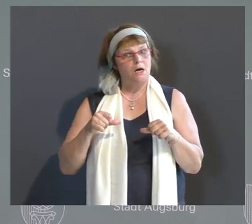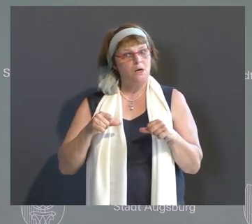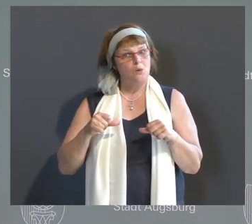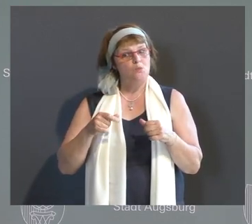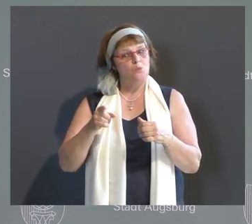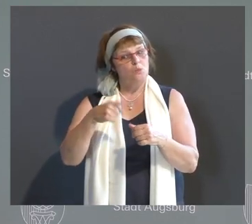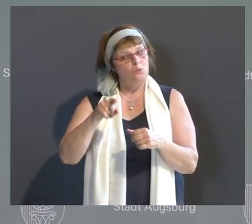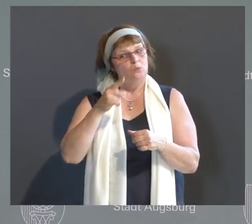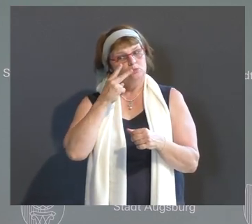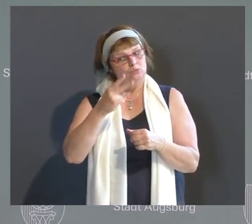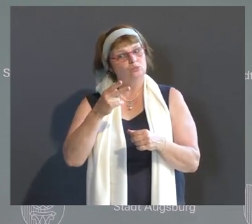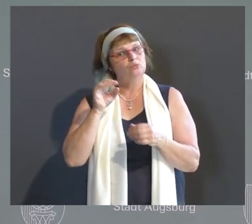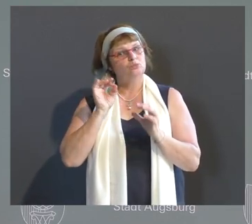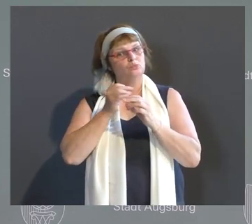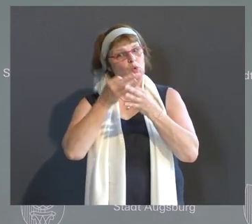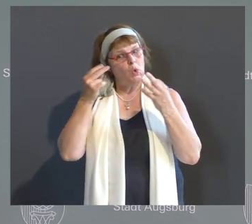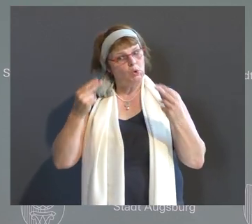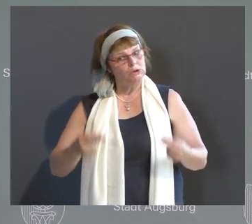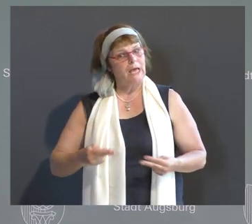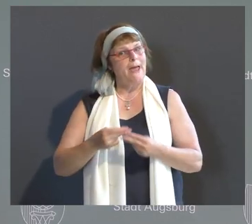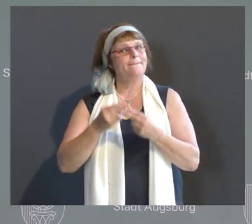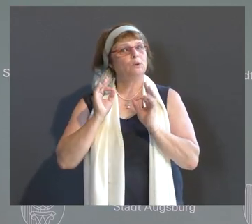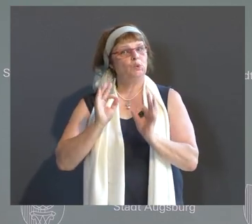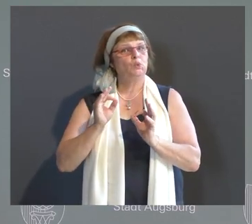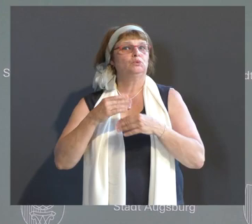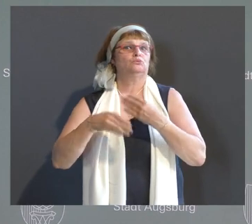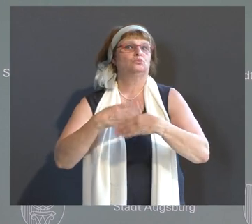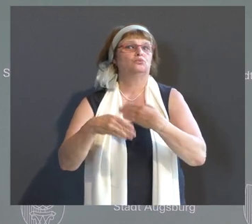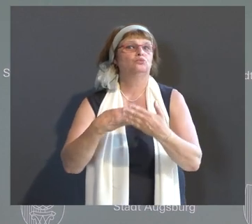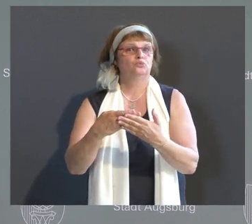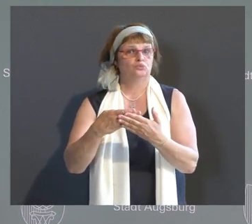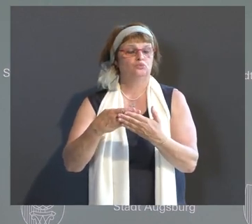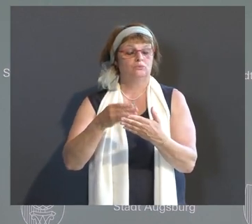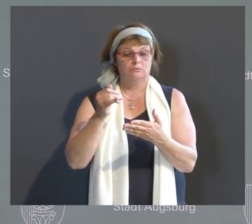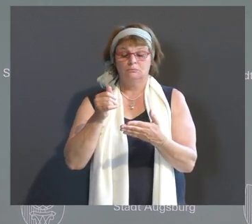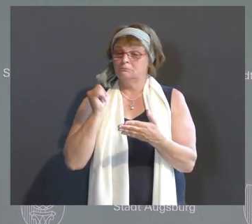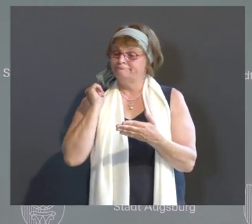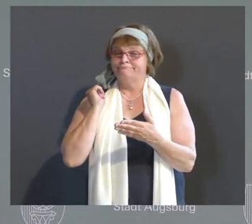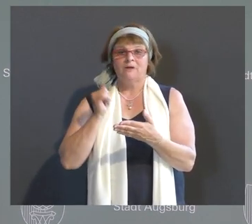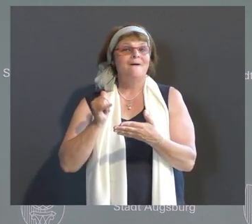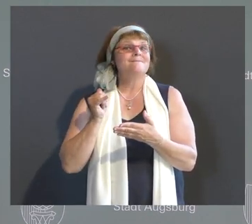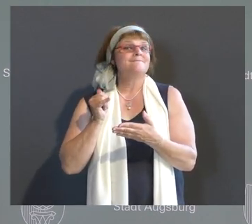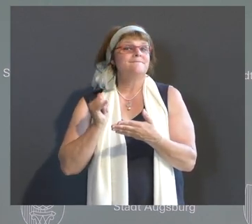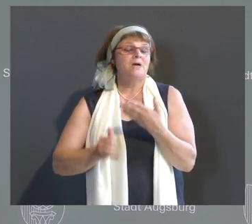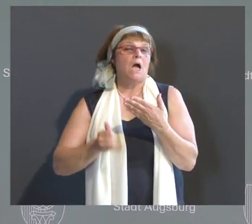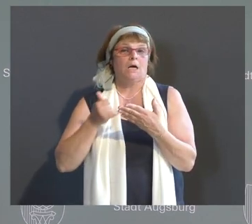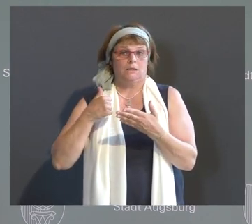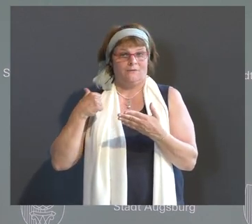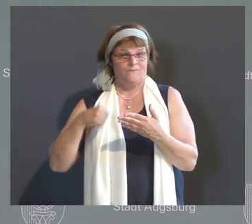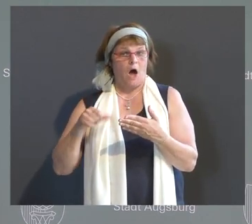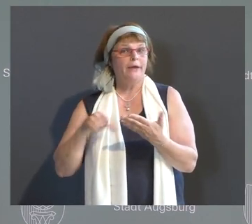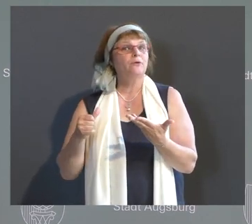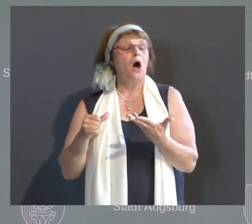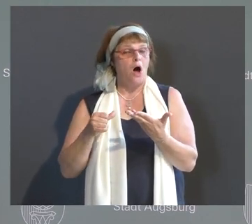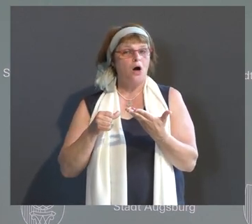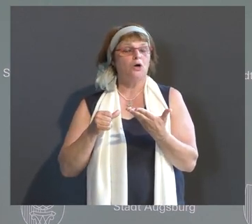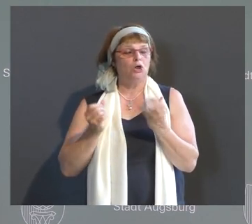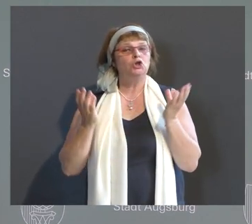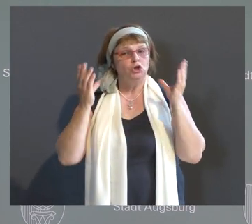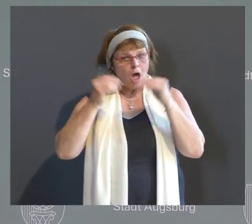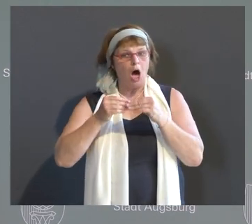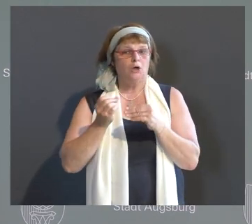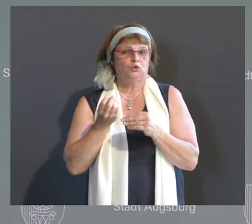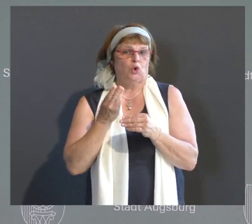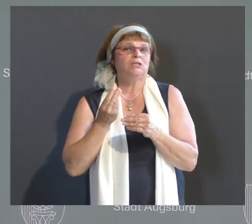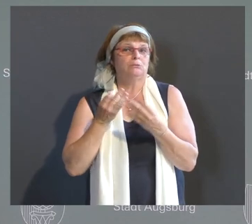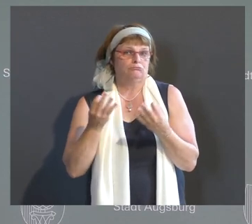Konzept gut aufgegangen ist. Am Freitag war auch viel los. Es war nicht so, dass es eine Nacht war, in der nichts passiert ist,